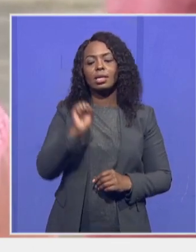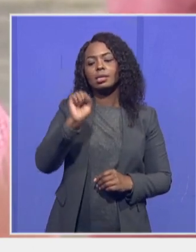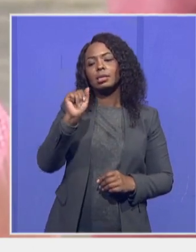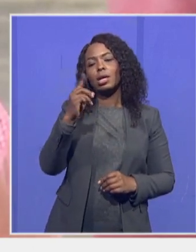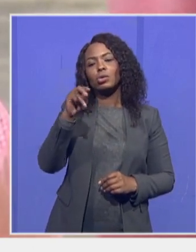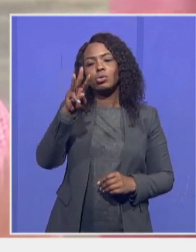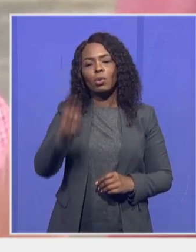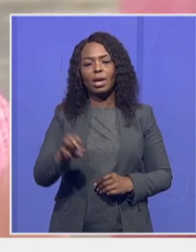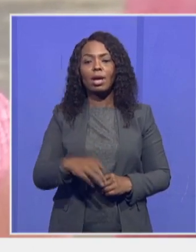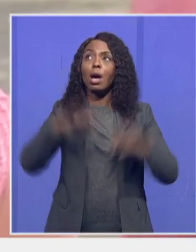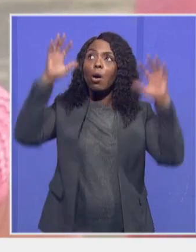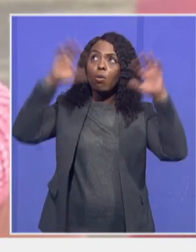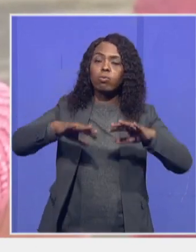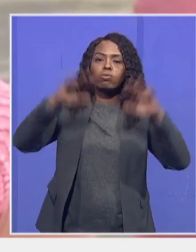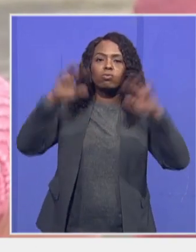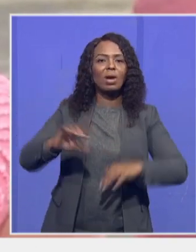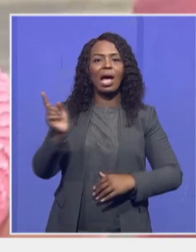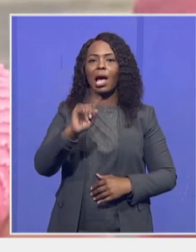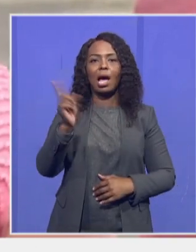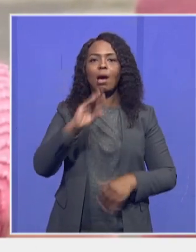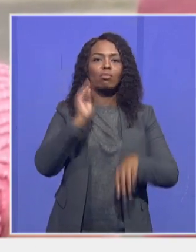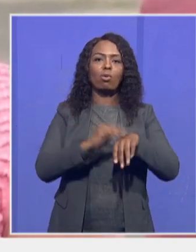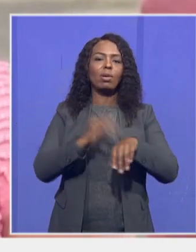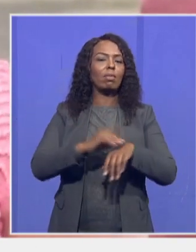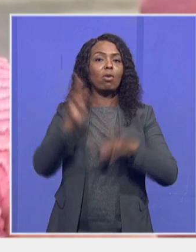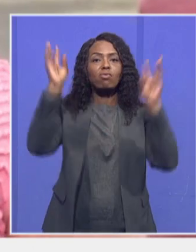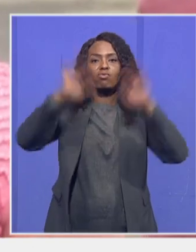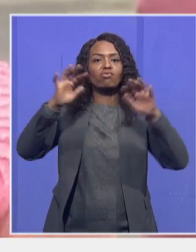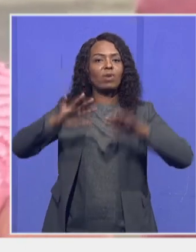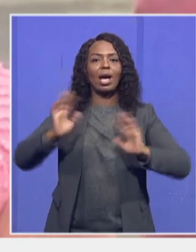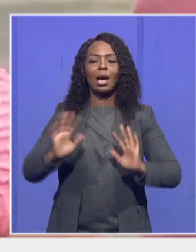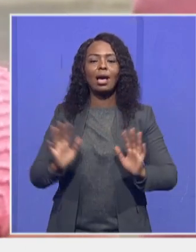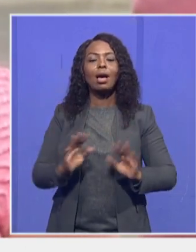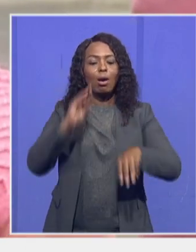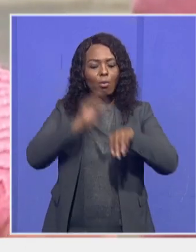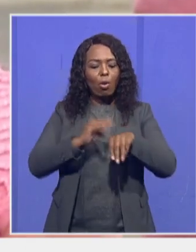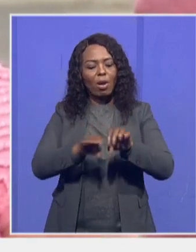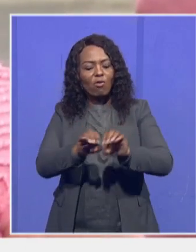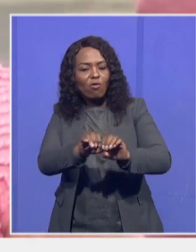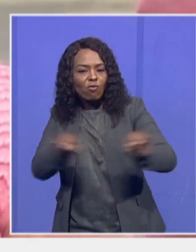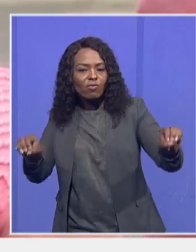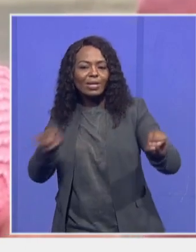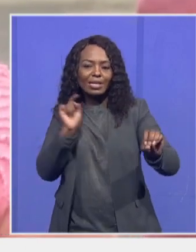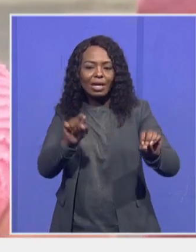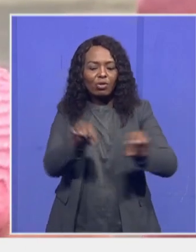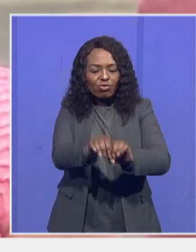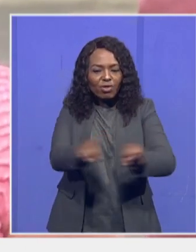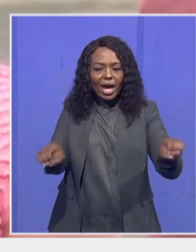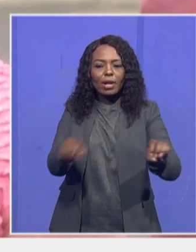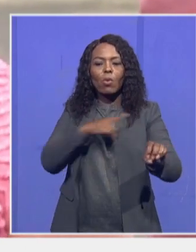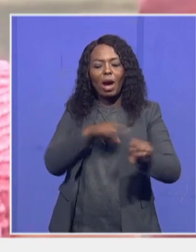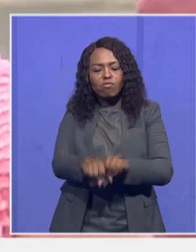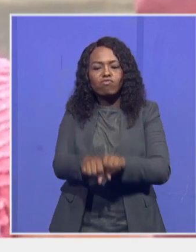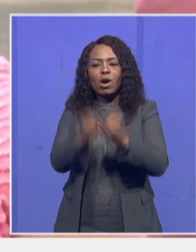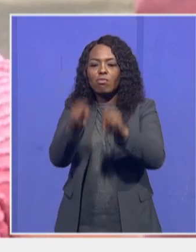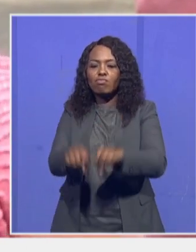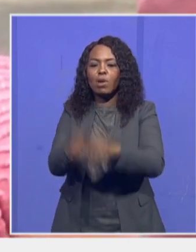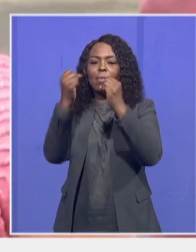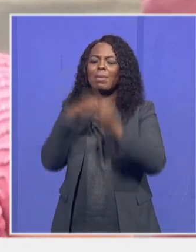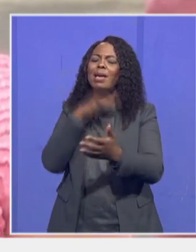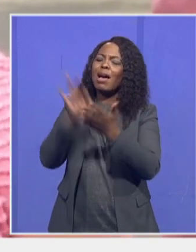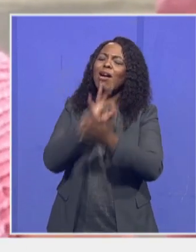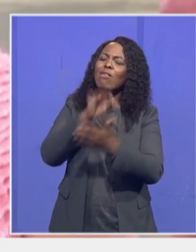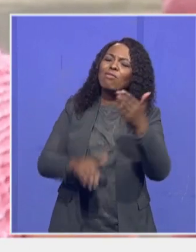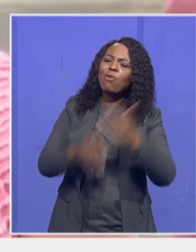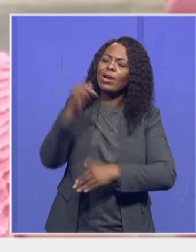akusiyona imvula, ama drain kahle ayinkinga. Kepha ithi lapho sibavotele khona asiboni ukuthi umsebenzi wabo yini ngoba still 3 years